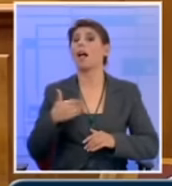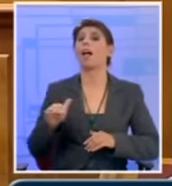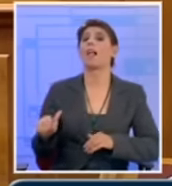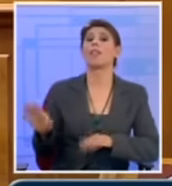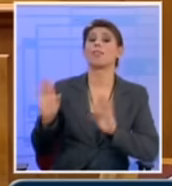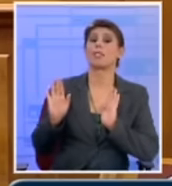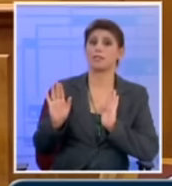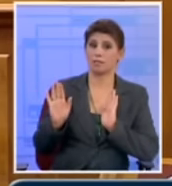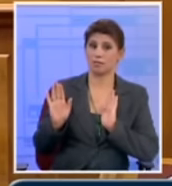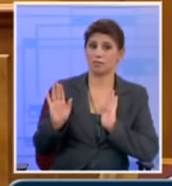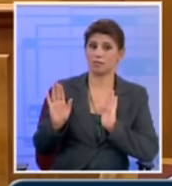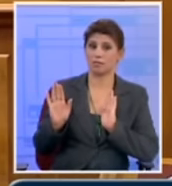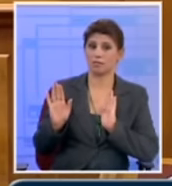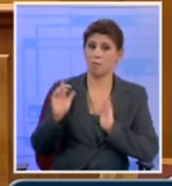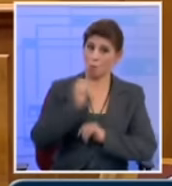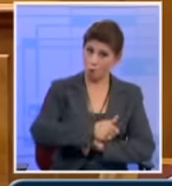ρωτήσει?